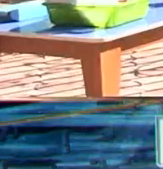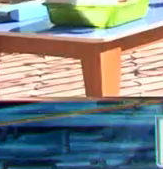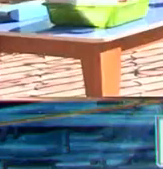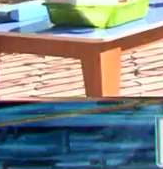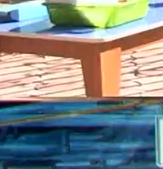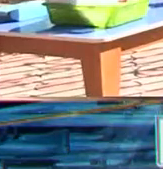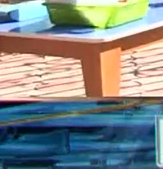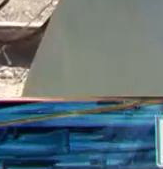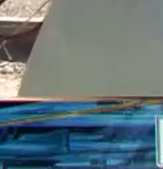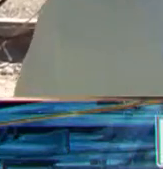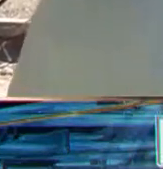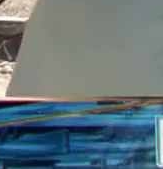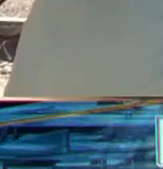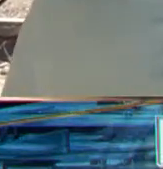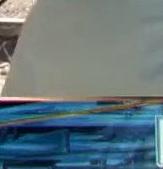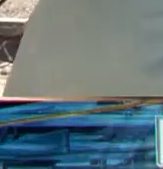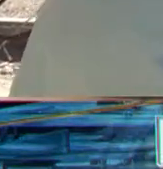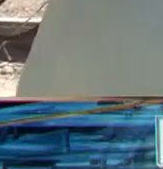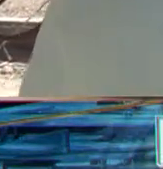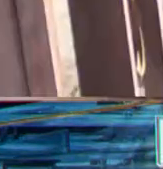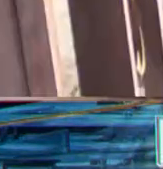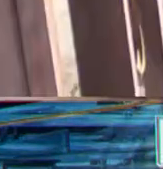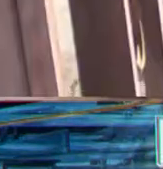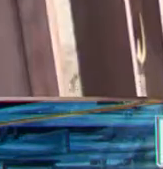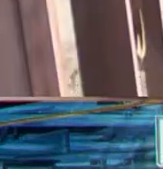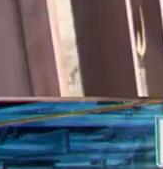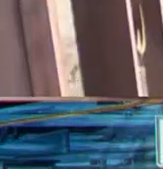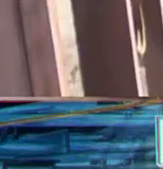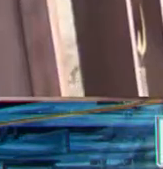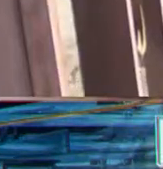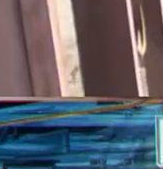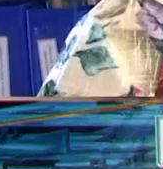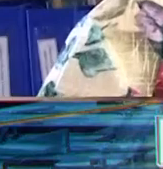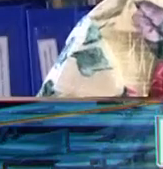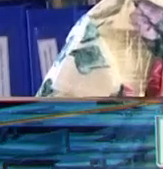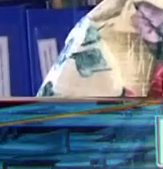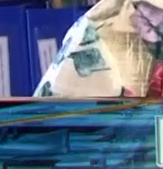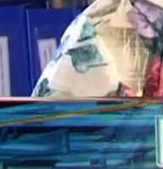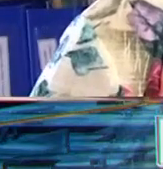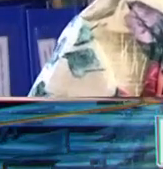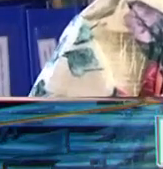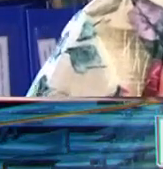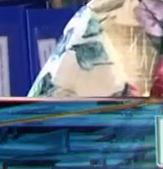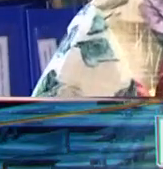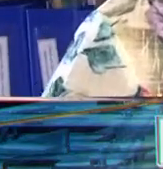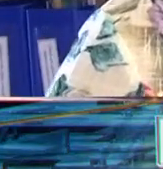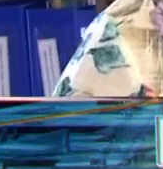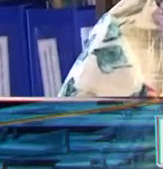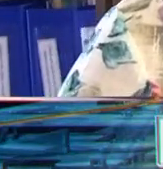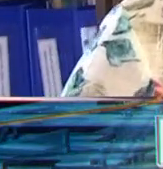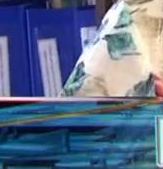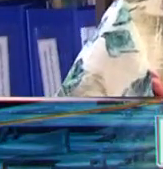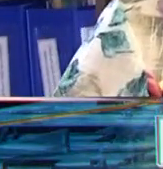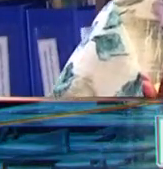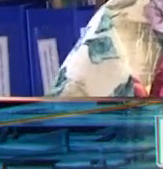Санитарлық талаппен облыс орталығында еруден аса балабақша штаттық режимде жұмыс бастады. Балалардың көп ұстайтын жерлері үш